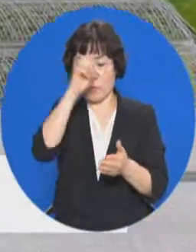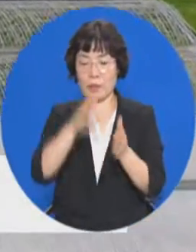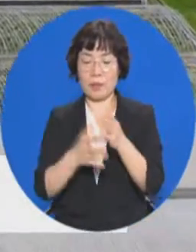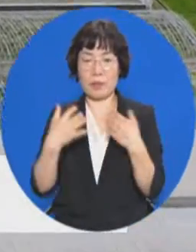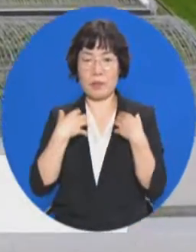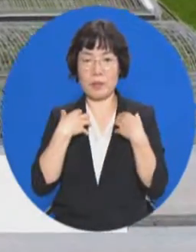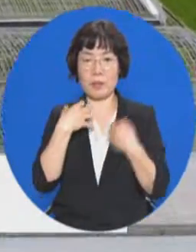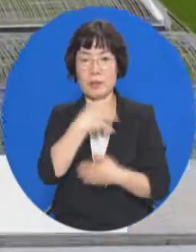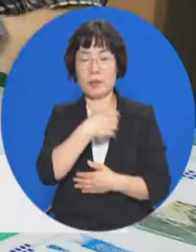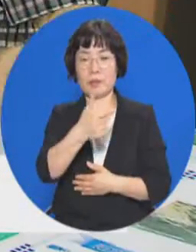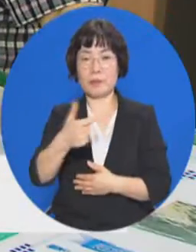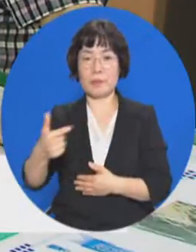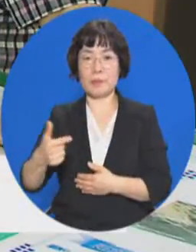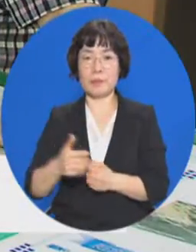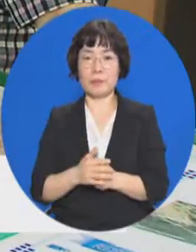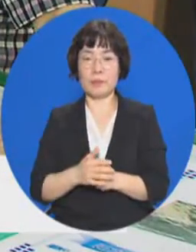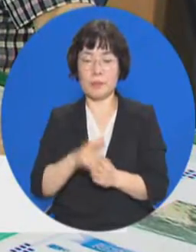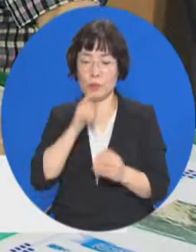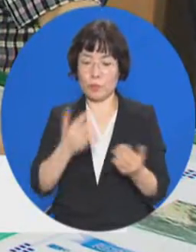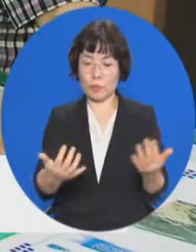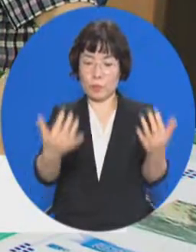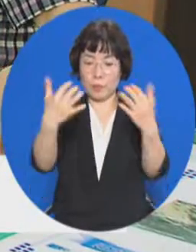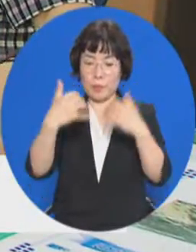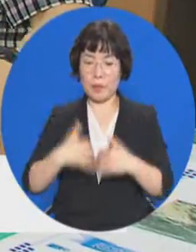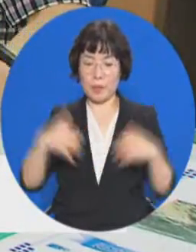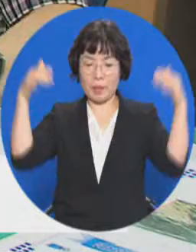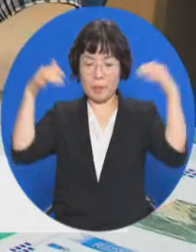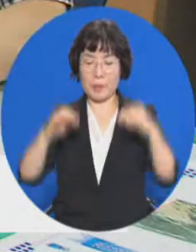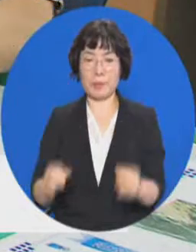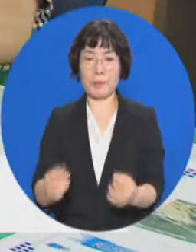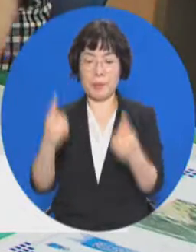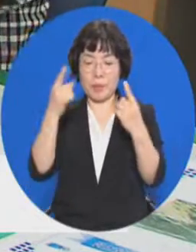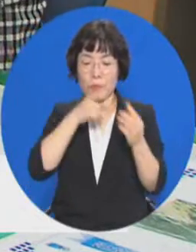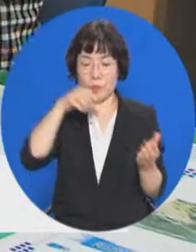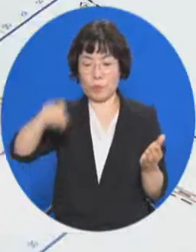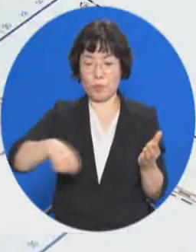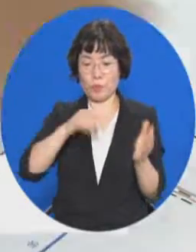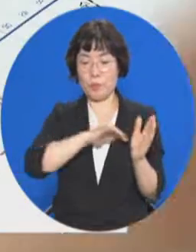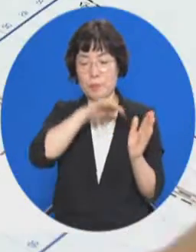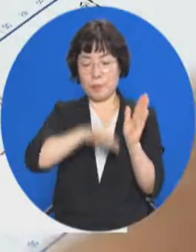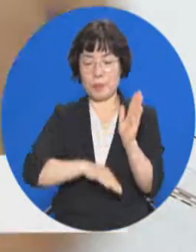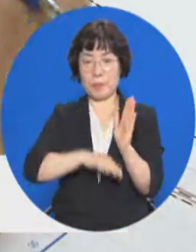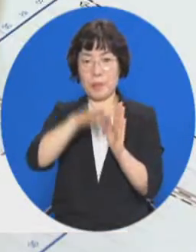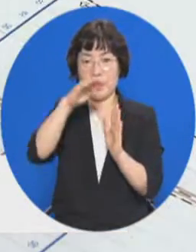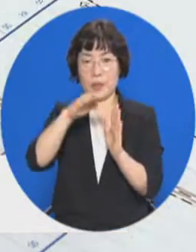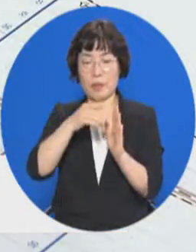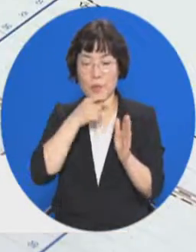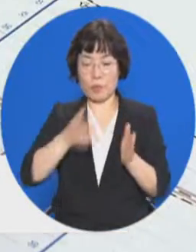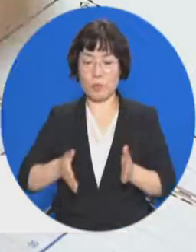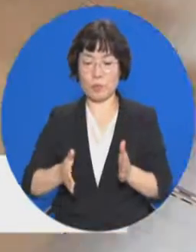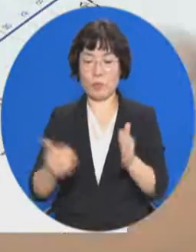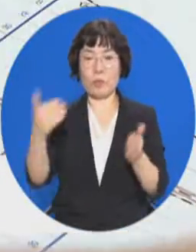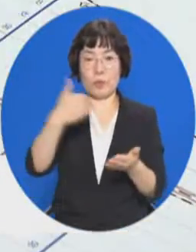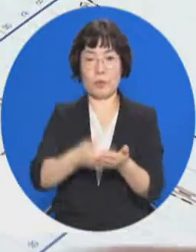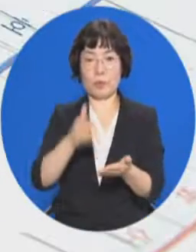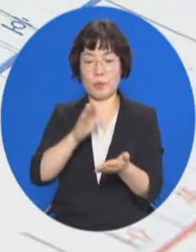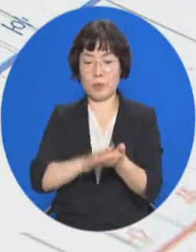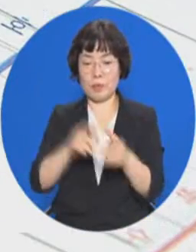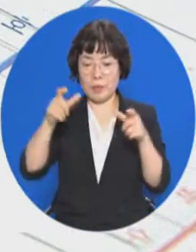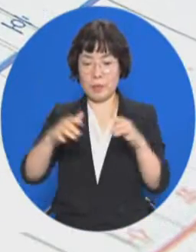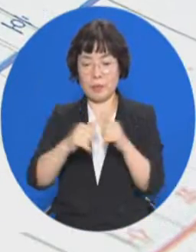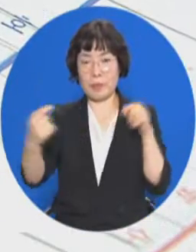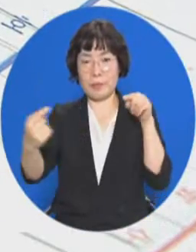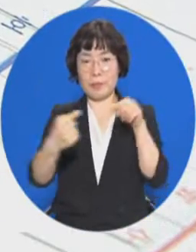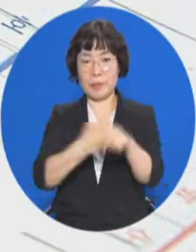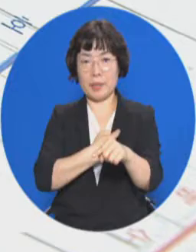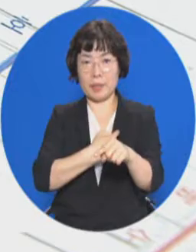난감하기는 마찬가지. 만조와 호우가 겹치면서 양수장의 용량도 포화 상태였고 배수로 공사 역시 주민들의 의견이